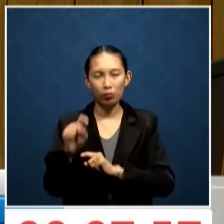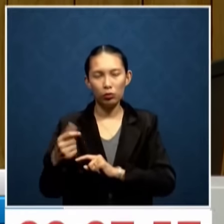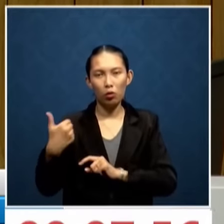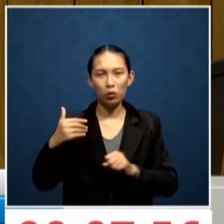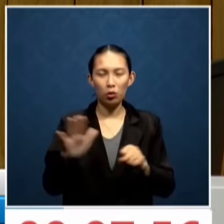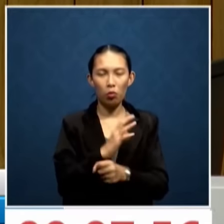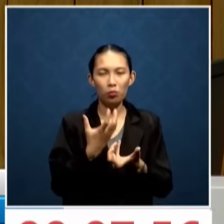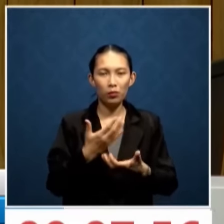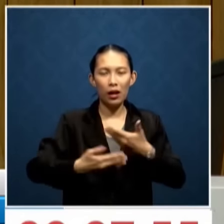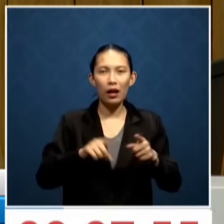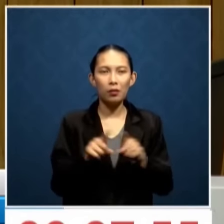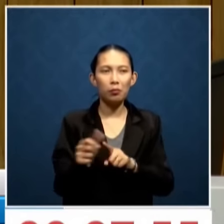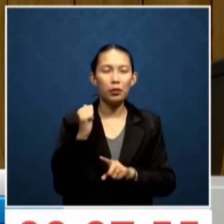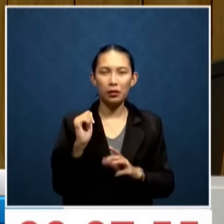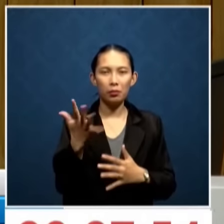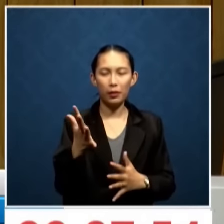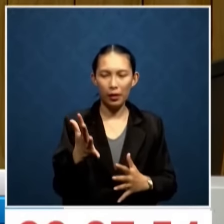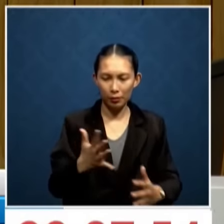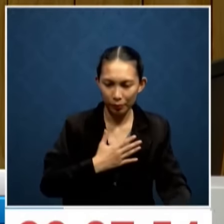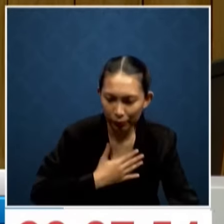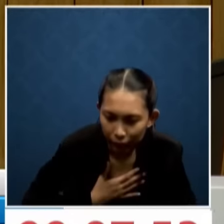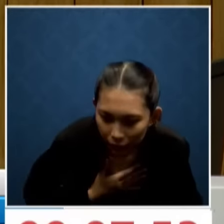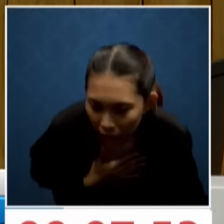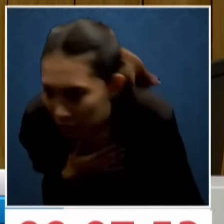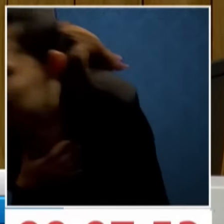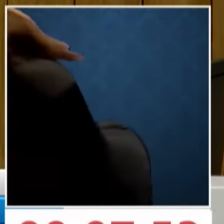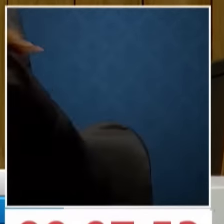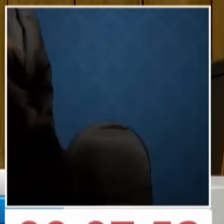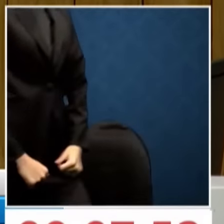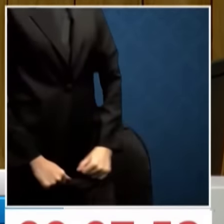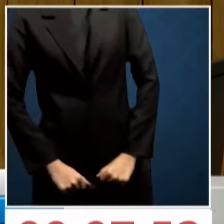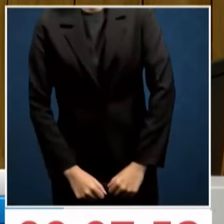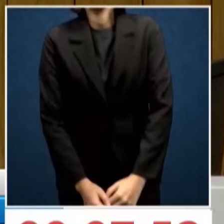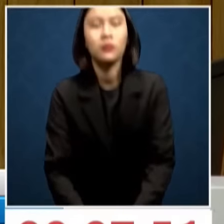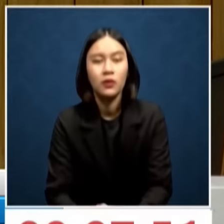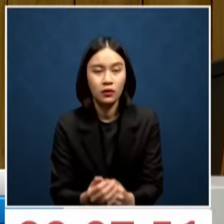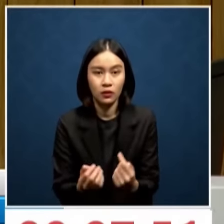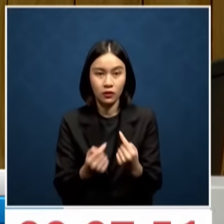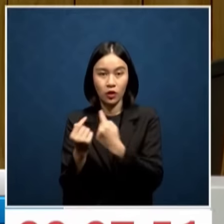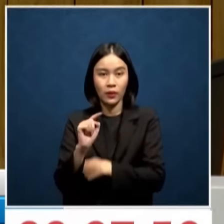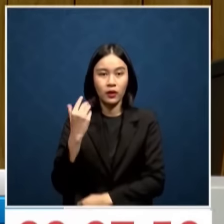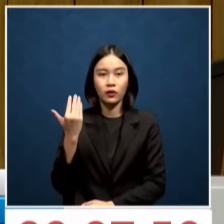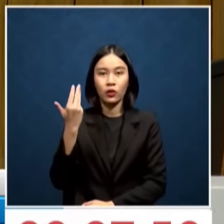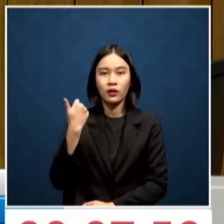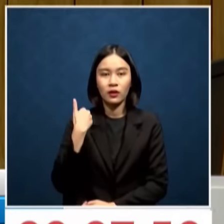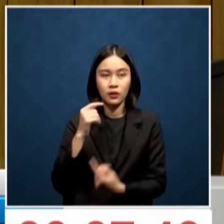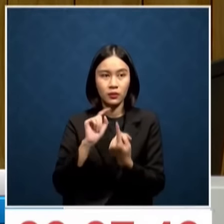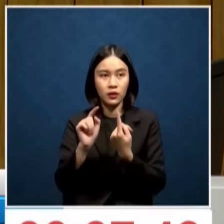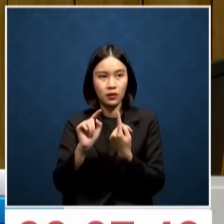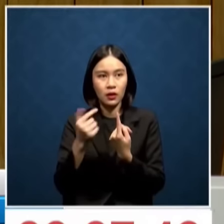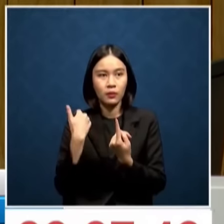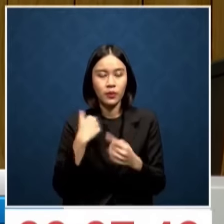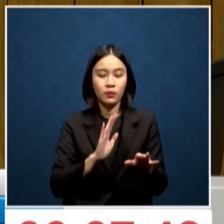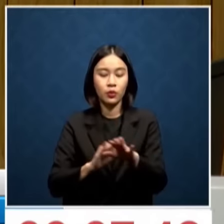ม่ได้อีกแล้วอันนี้ขอยืนยันนะครับเรื่องเทมูส่วนเรื่องก่อนหน้านี้เราได้มีการ เ